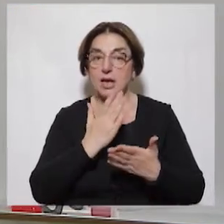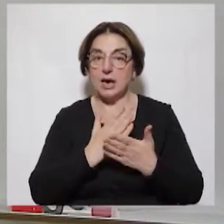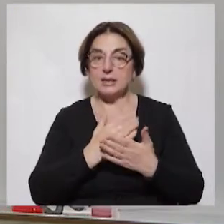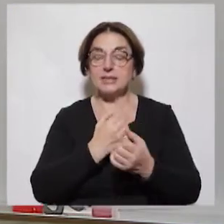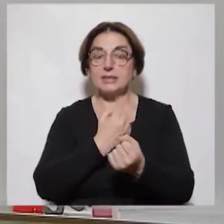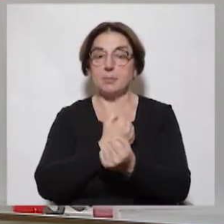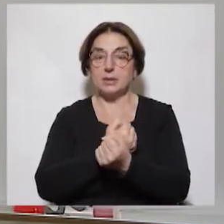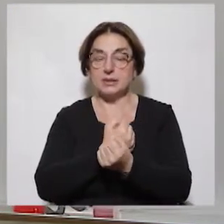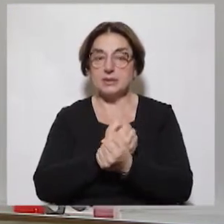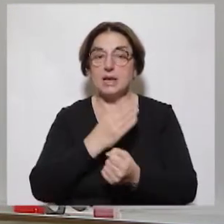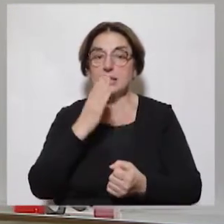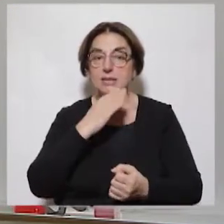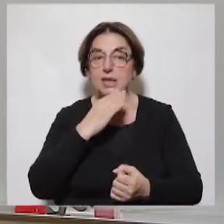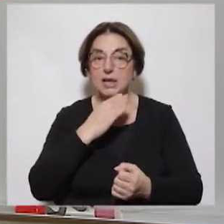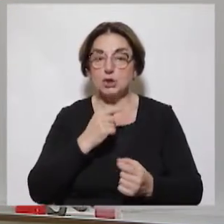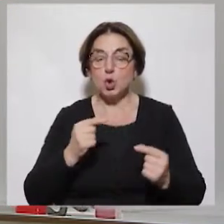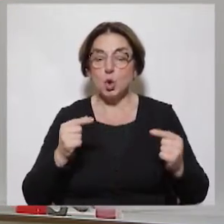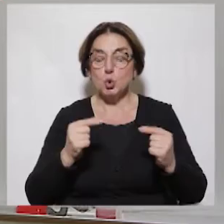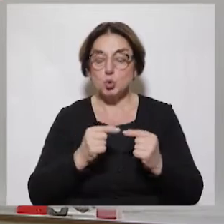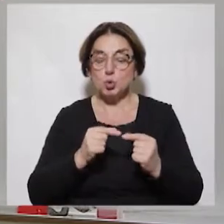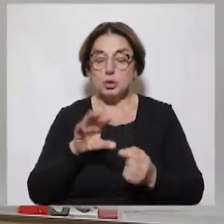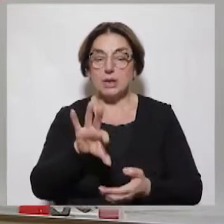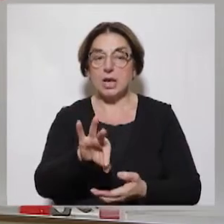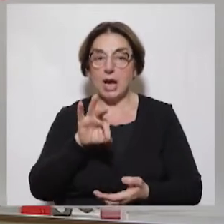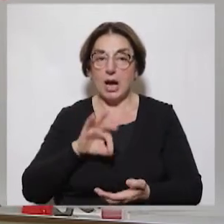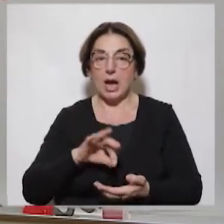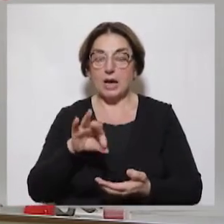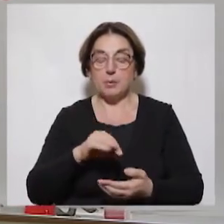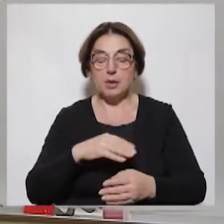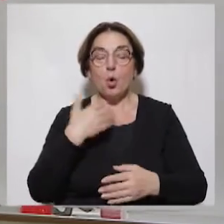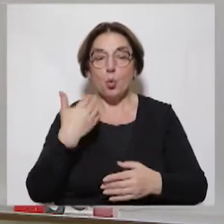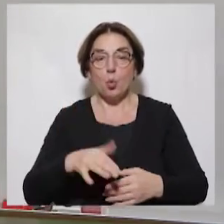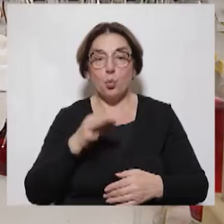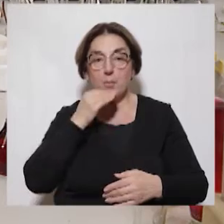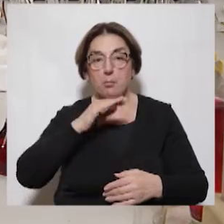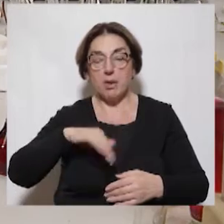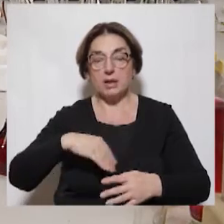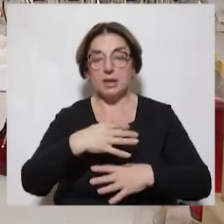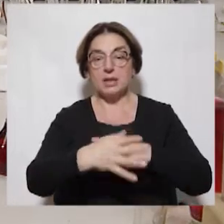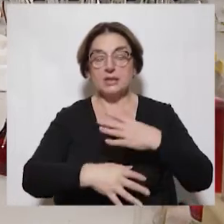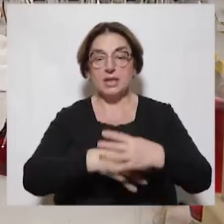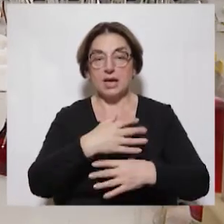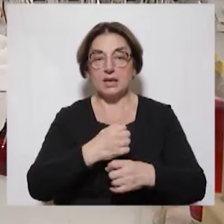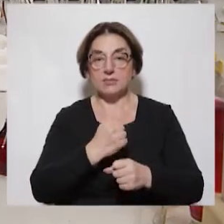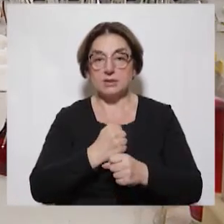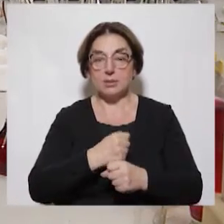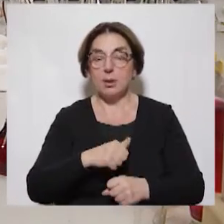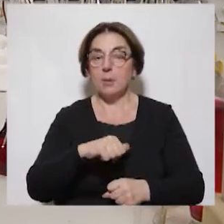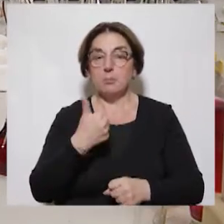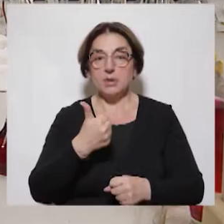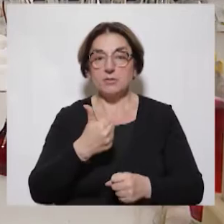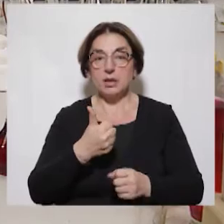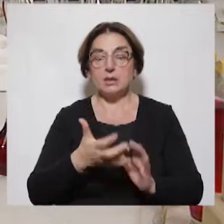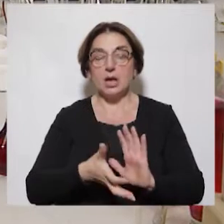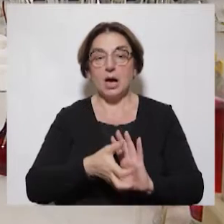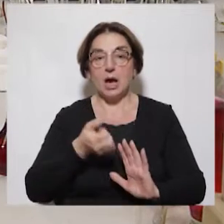წყლის გაზომვა, ანუ ზუსტად აღება და შემდეგ უკვე ნარევის დამზადება. პირველ ეტაპზე ავიღოთ წყალი.